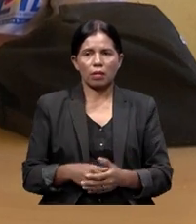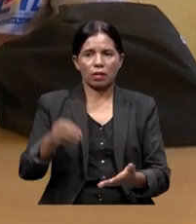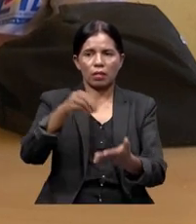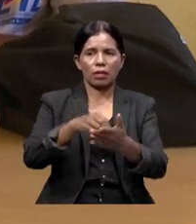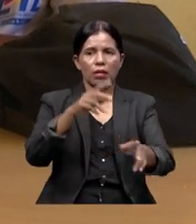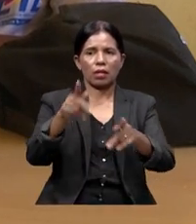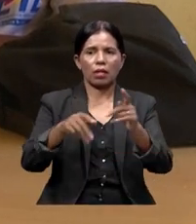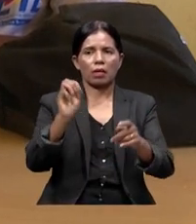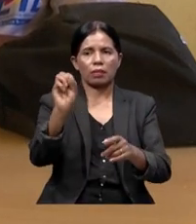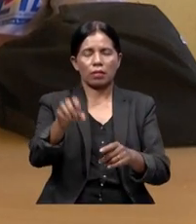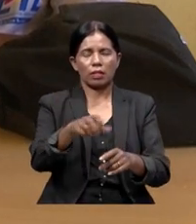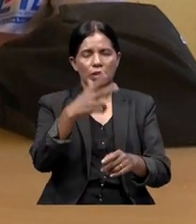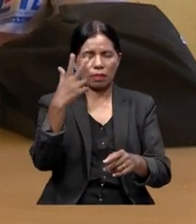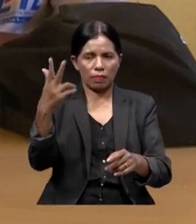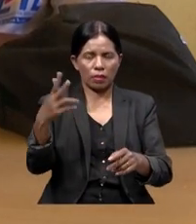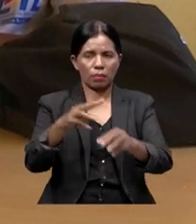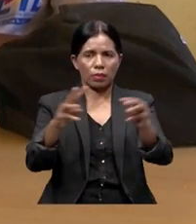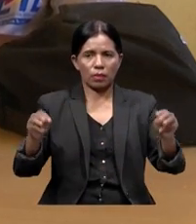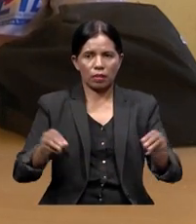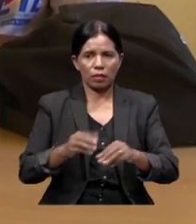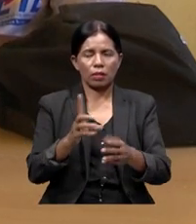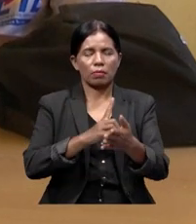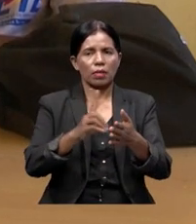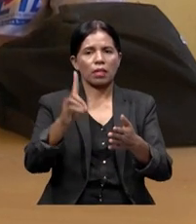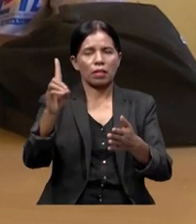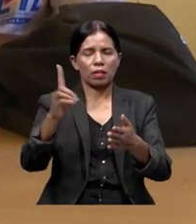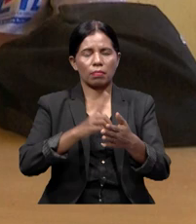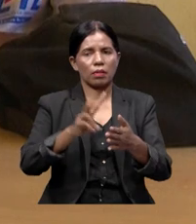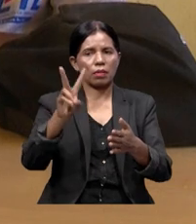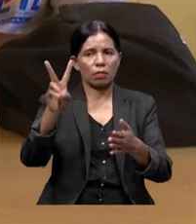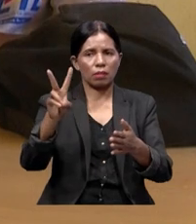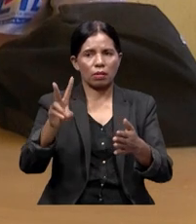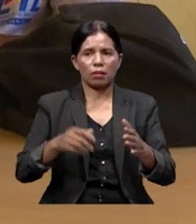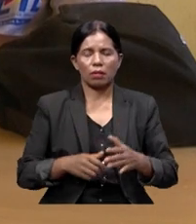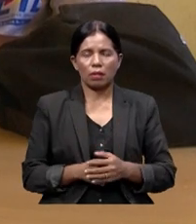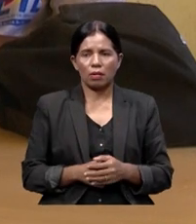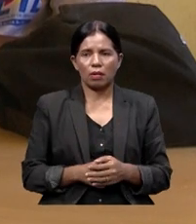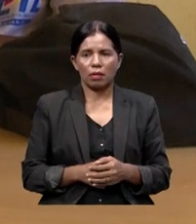emak 13 distrik, sumana ida sumana warna kom. I B